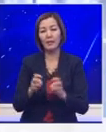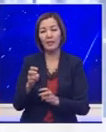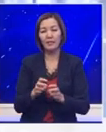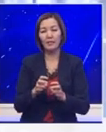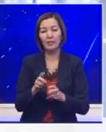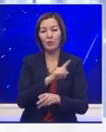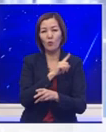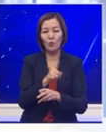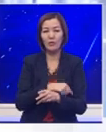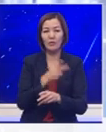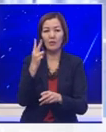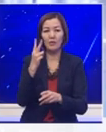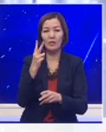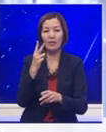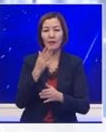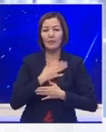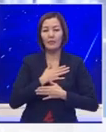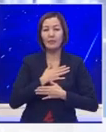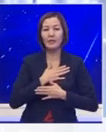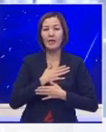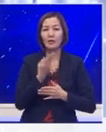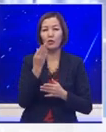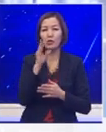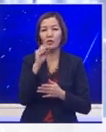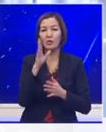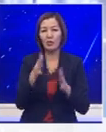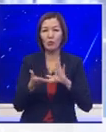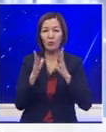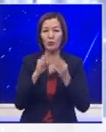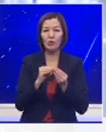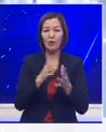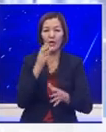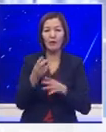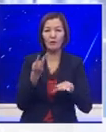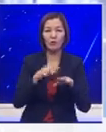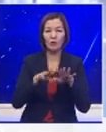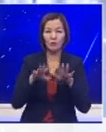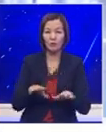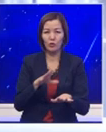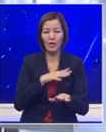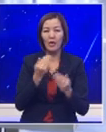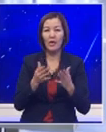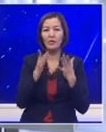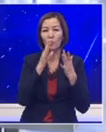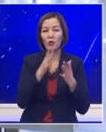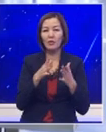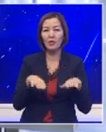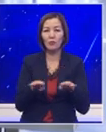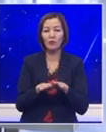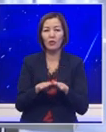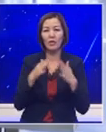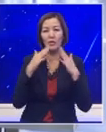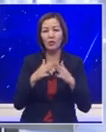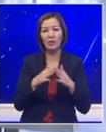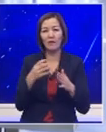Өндірісті қуатқа қол жеткізіп отырып, біздің кәсіпорын шикізатты тиеу көлемі бойынша әлемде 3-ші орында тұрады. Қазіргі уақытта мұндай кешендер